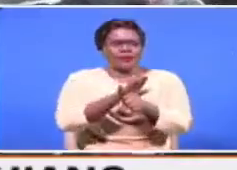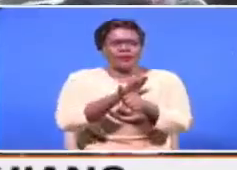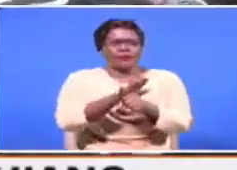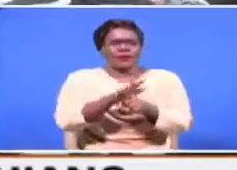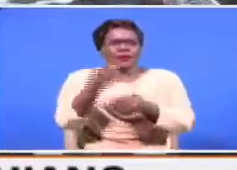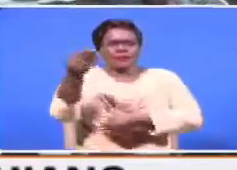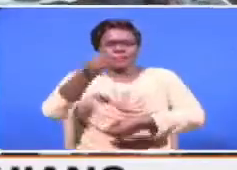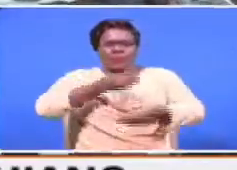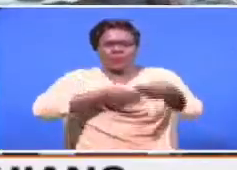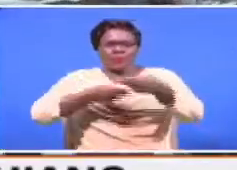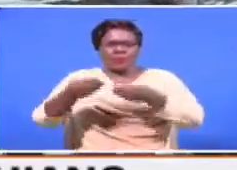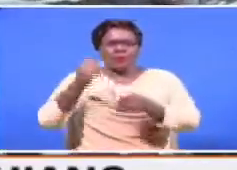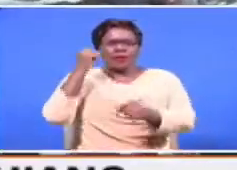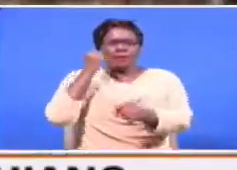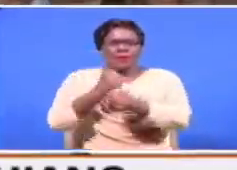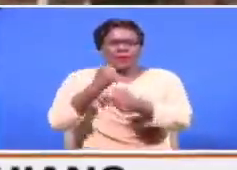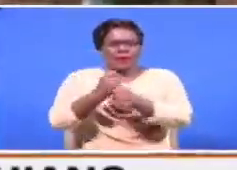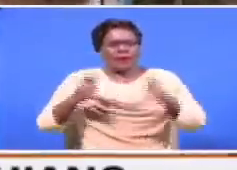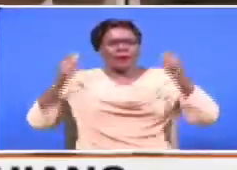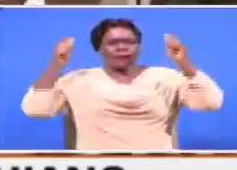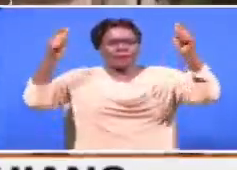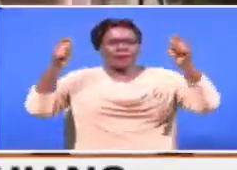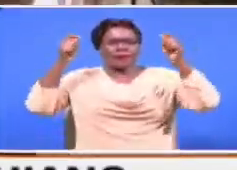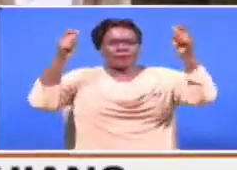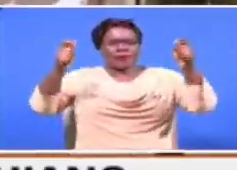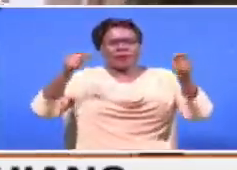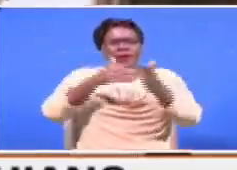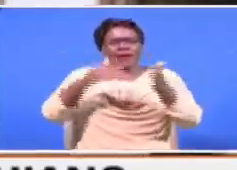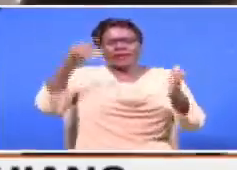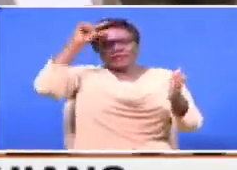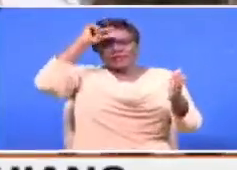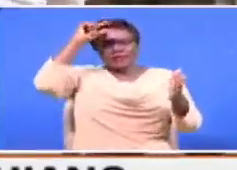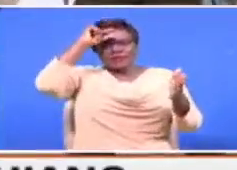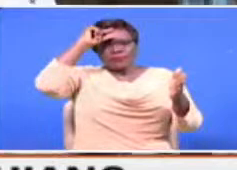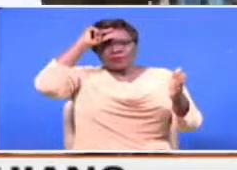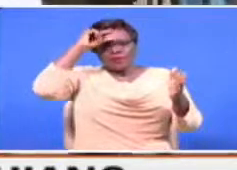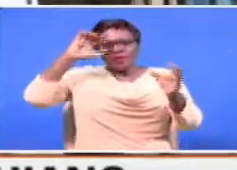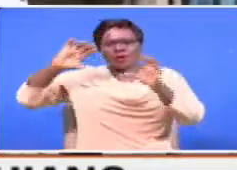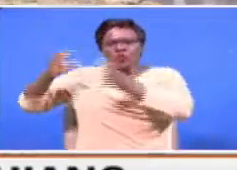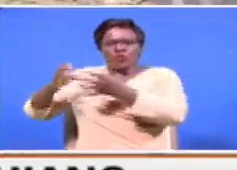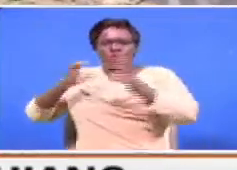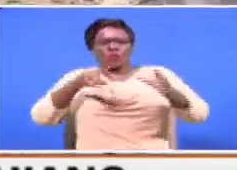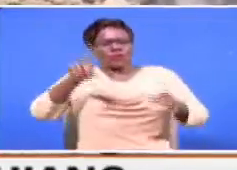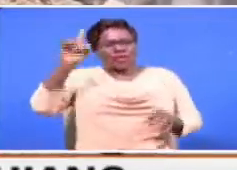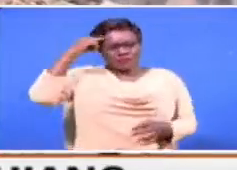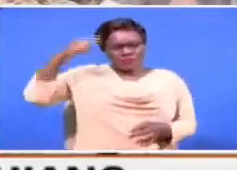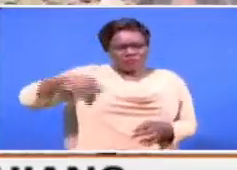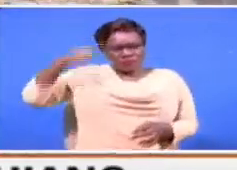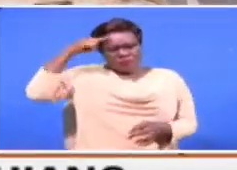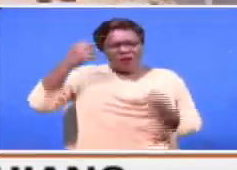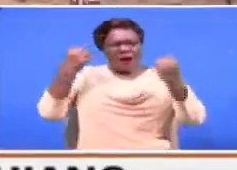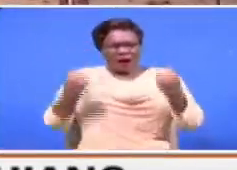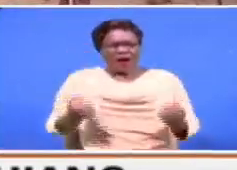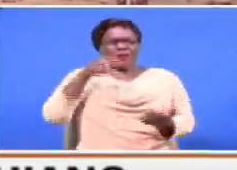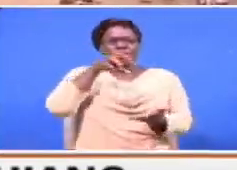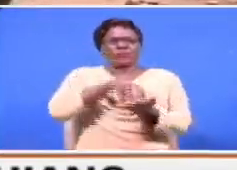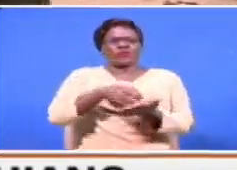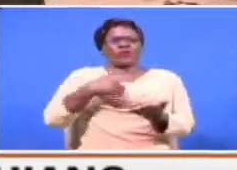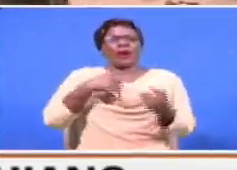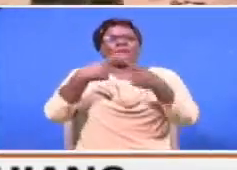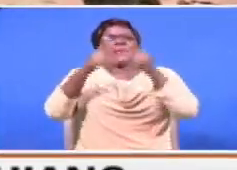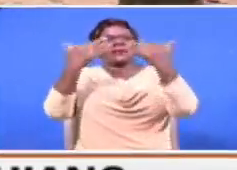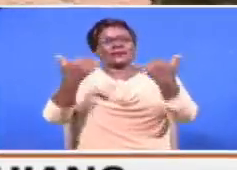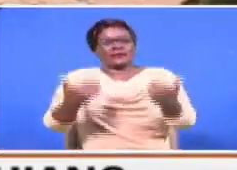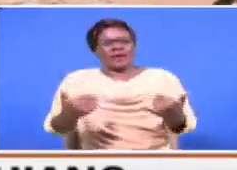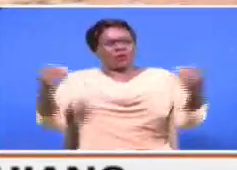Nipe nikupe ambayo ilisababisha maandamano dhidi ya serikali, kila upande ukivuta kwake na misimamo mikali. Lakini